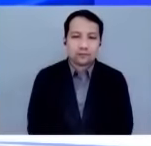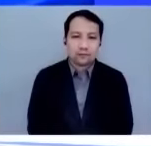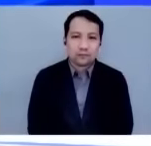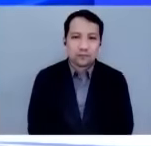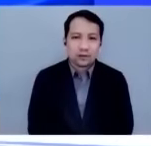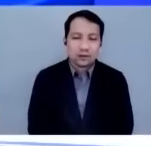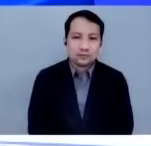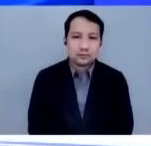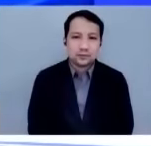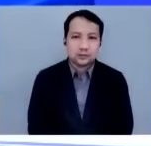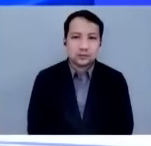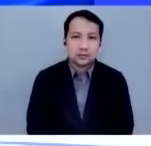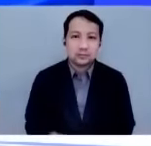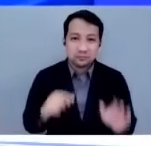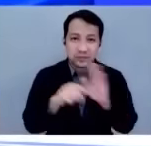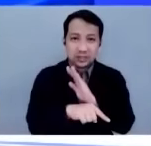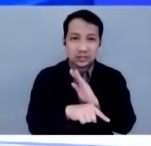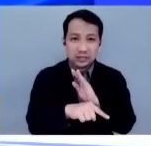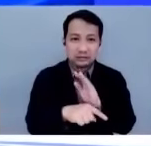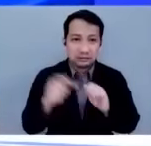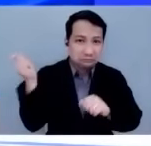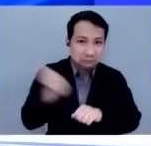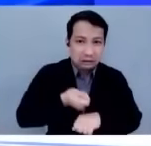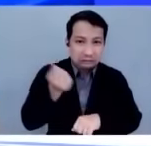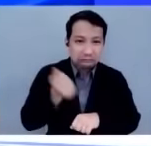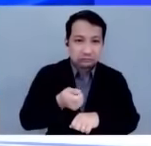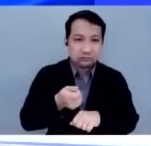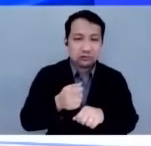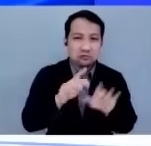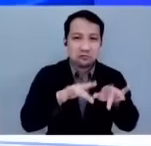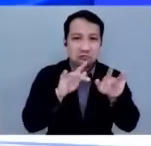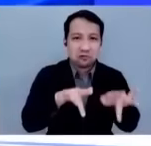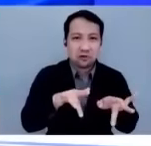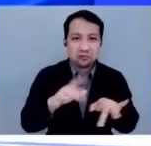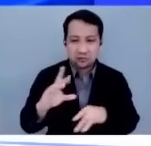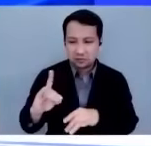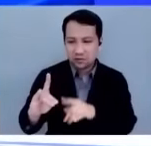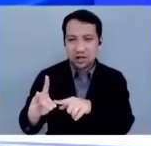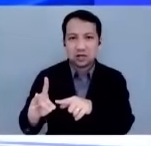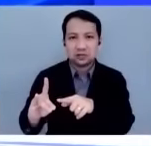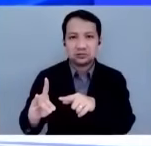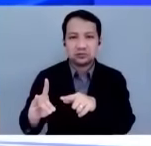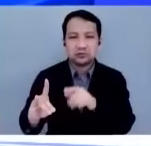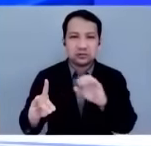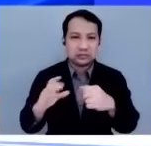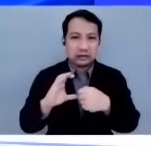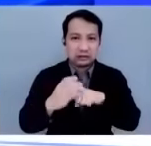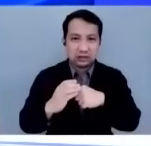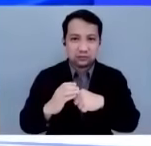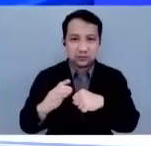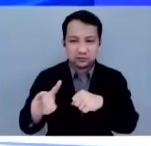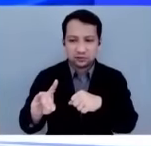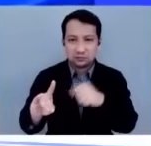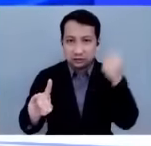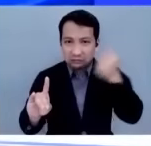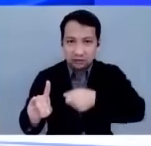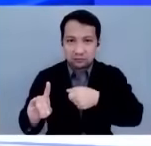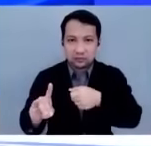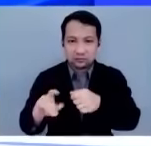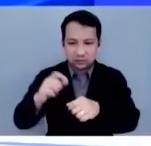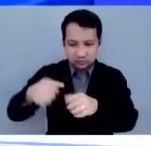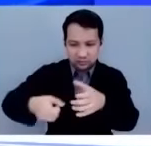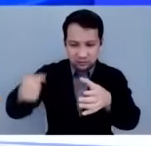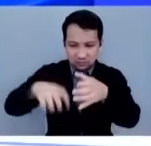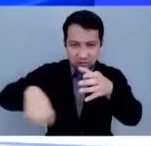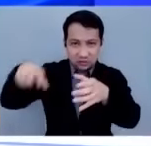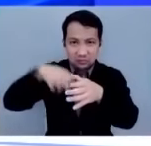Pinatay sa palo ang kawawang aso sa Kamsur. Pagkatapos patayin, inilagay ito sa sako at mukhang binalak para ulutuin. Nasa frontline ng